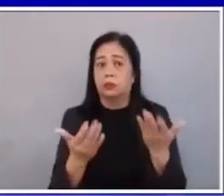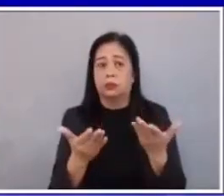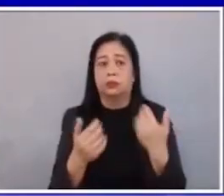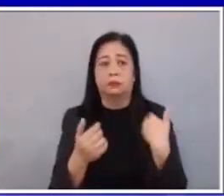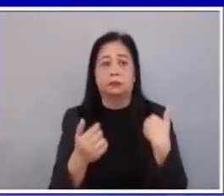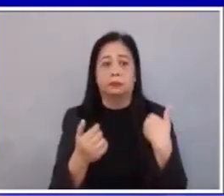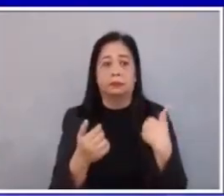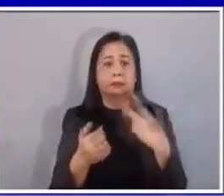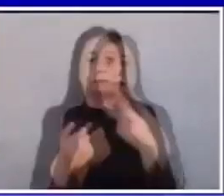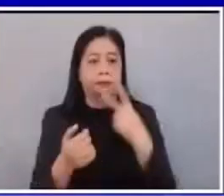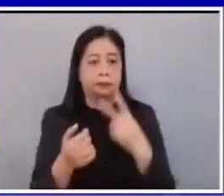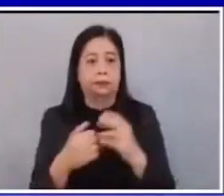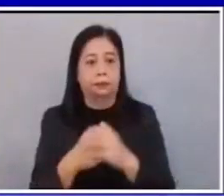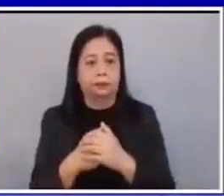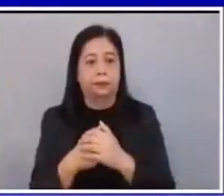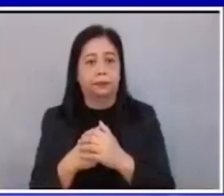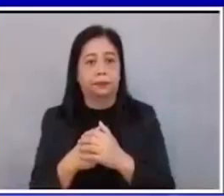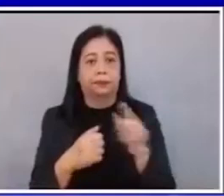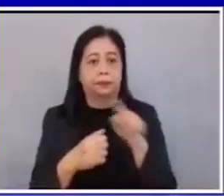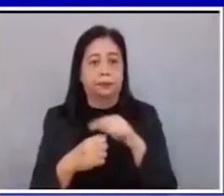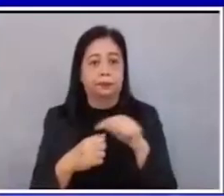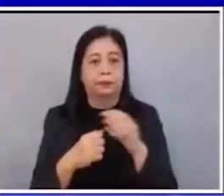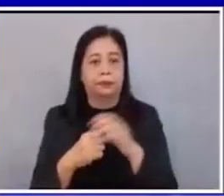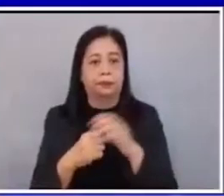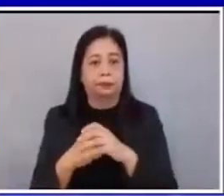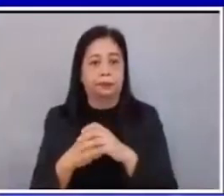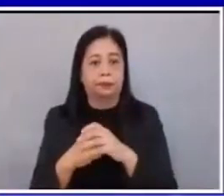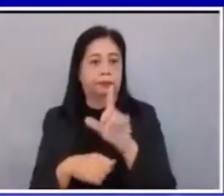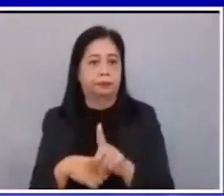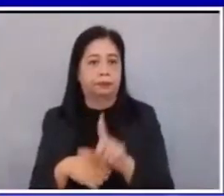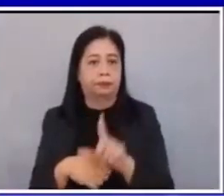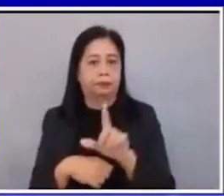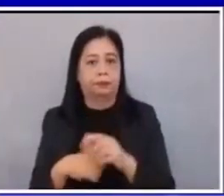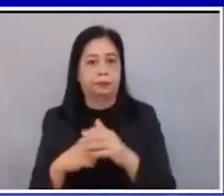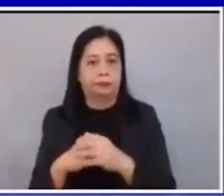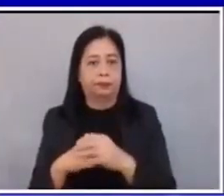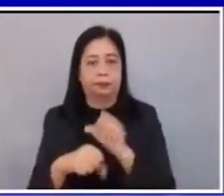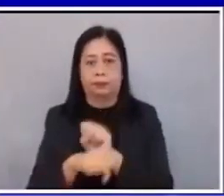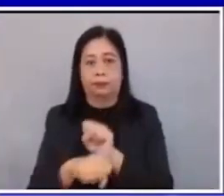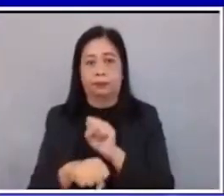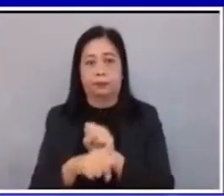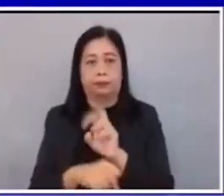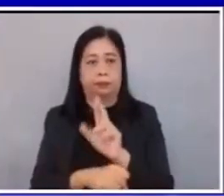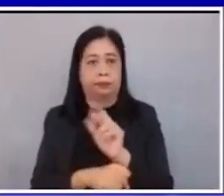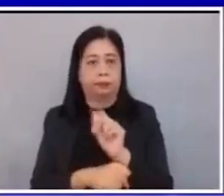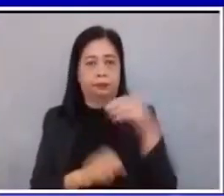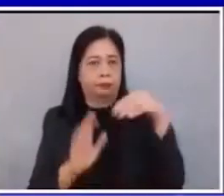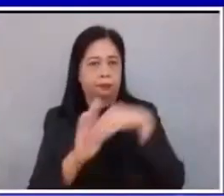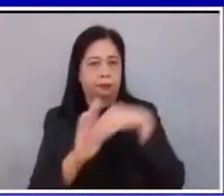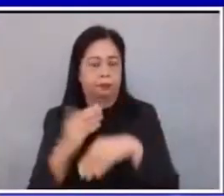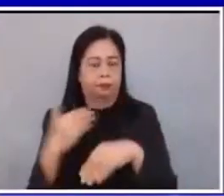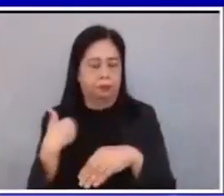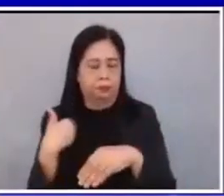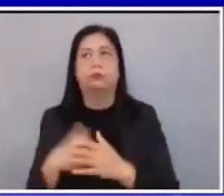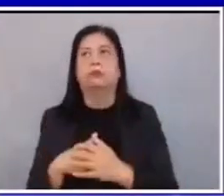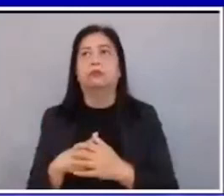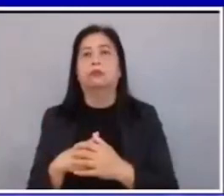no, yung pagbaba ng employment rate. In fact, ang nakikita natin na dito sa